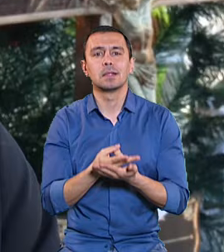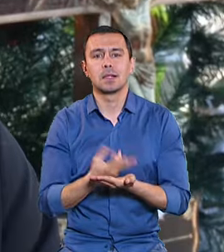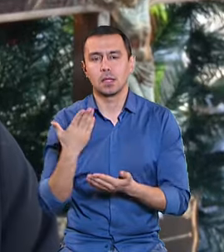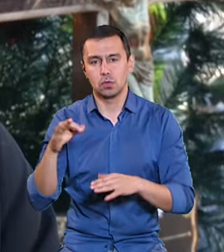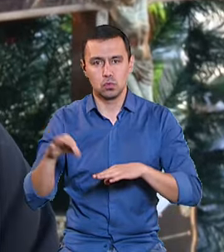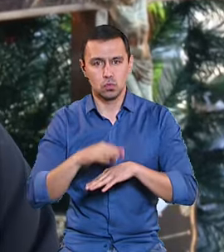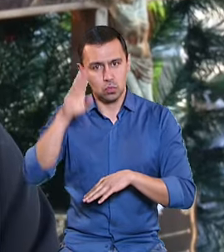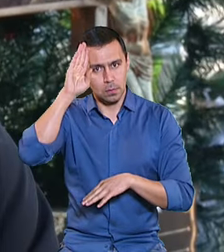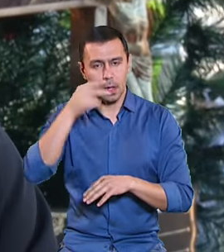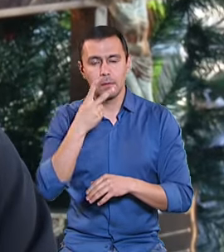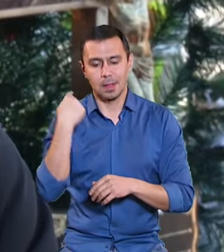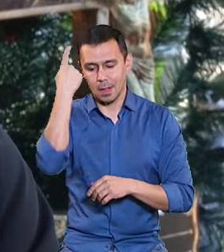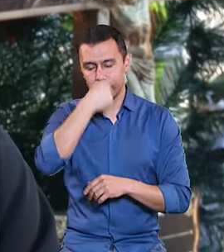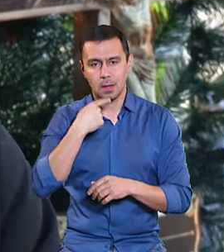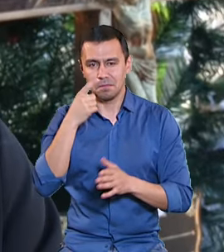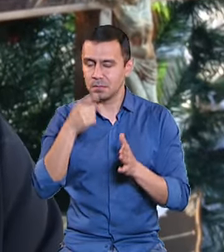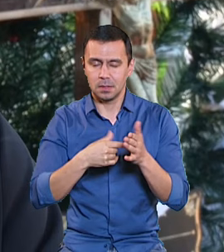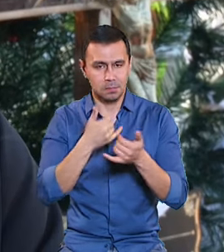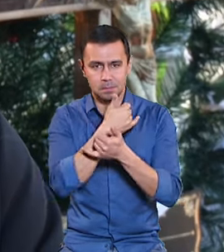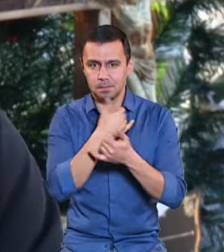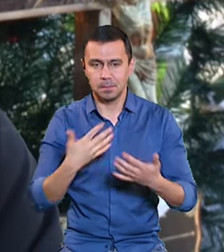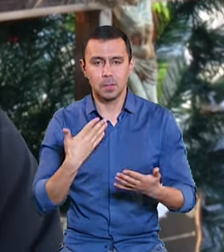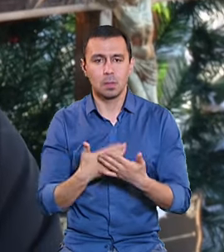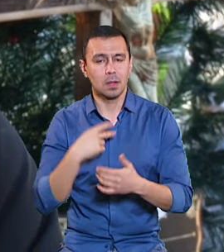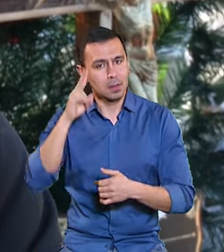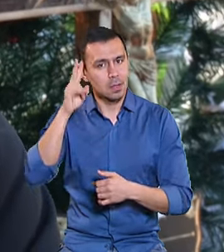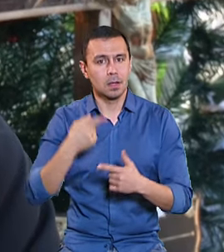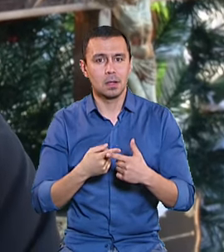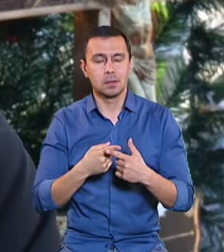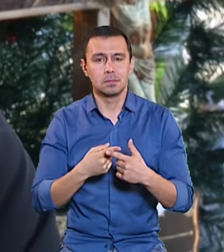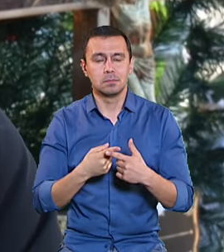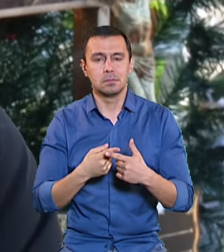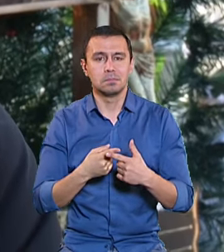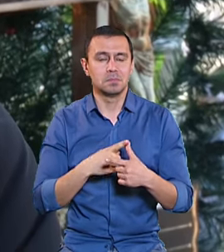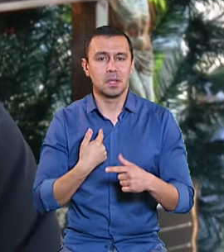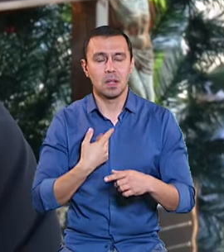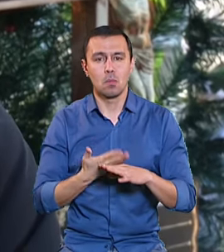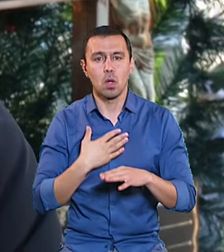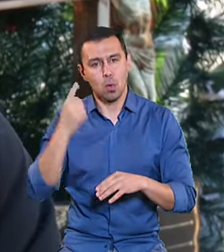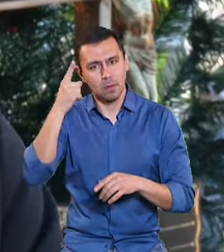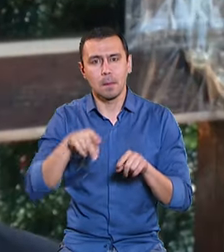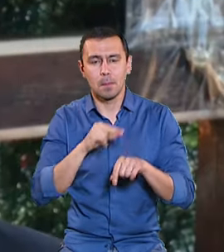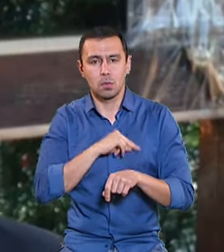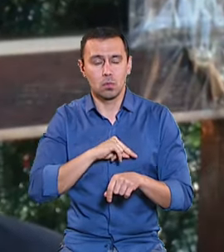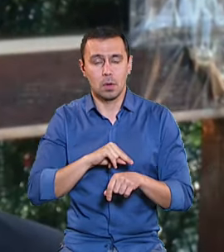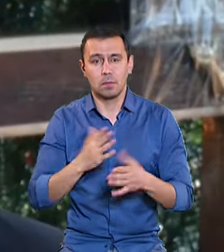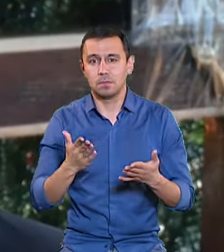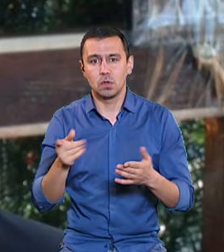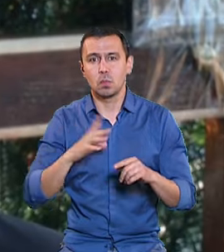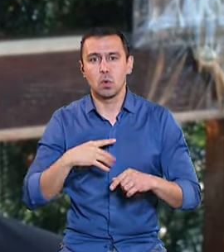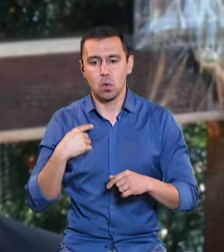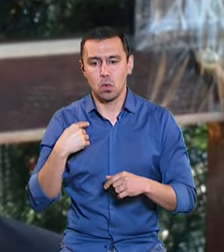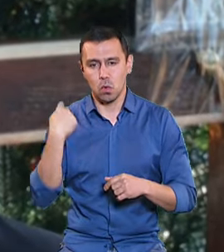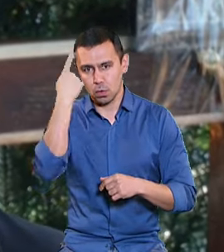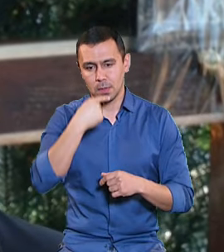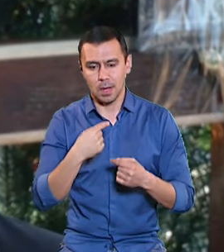чоловіка. Я дивилась на лице, я по лиці його впізнати не могла. Тобто я не знаю, чи це мій мозок так спрацював, щоб я просто не здуріла. У нього були особисті речі,